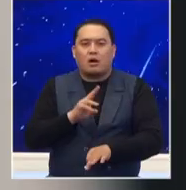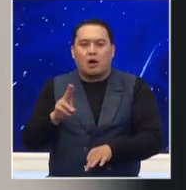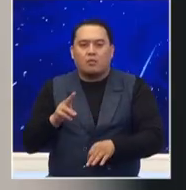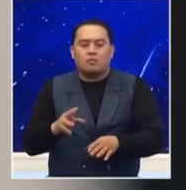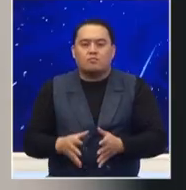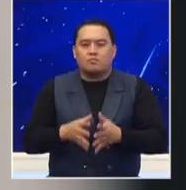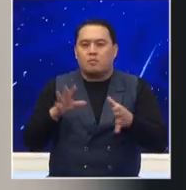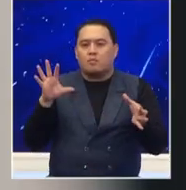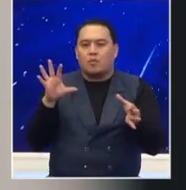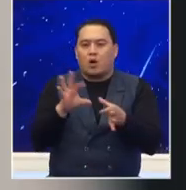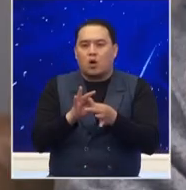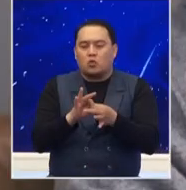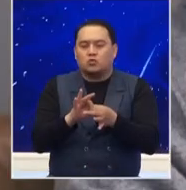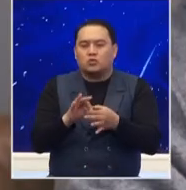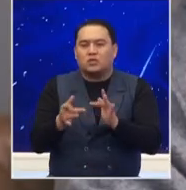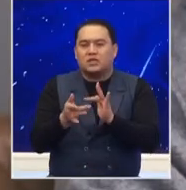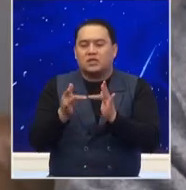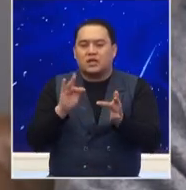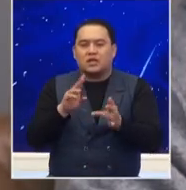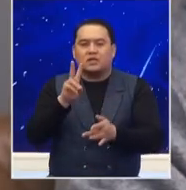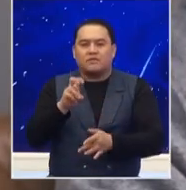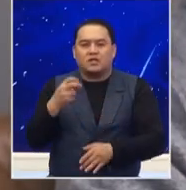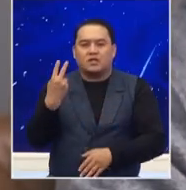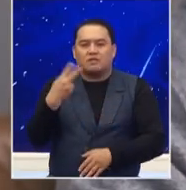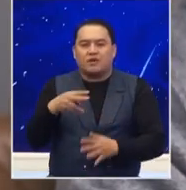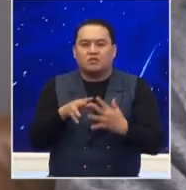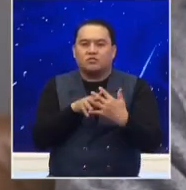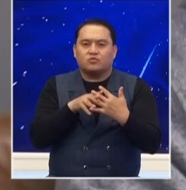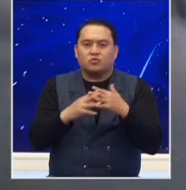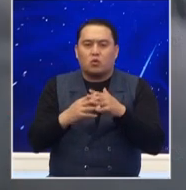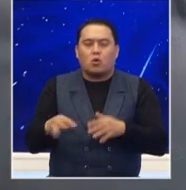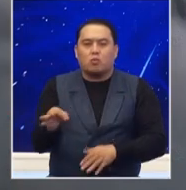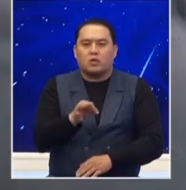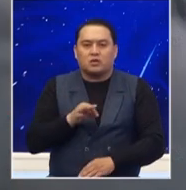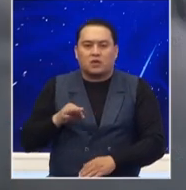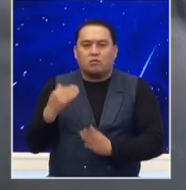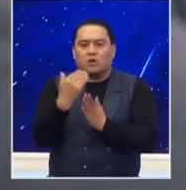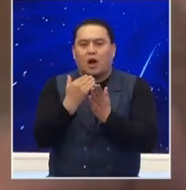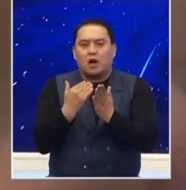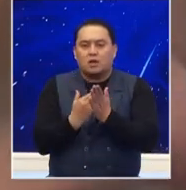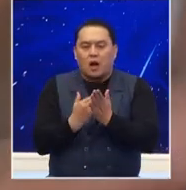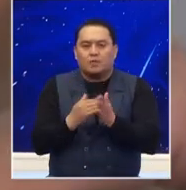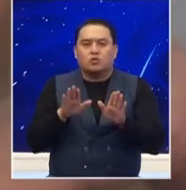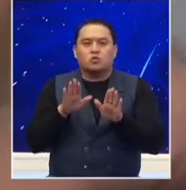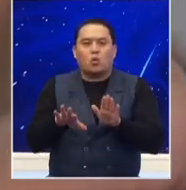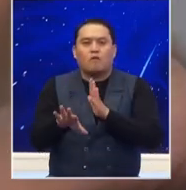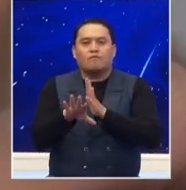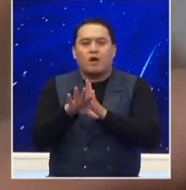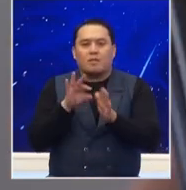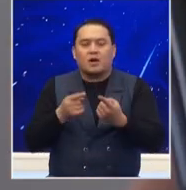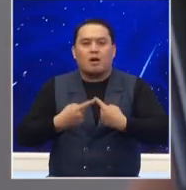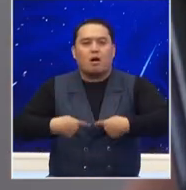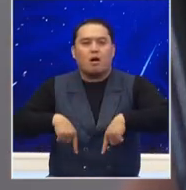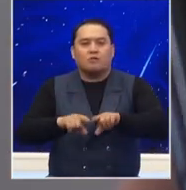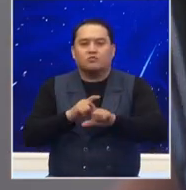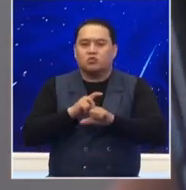масштаба, подключены к бесперебойному интернету 220 населенных пунктов области. Программа предусмотрена лишь для определенных организаций